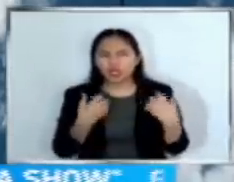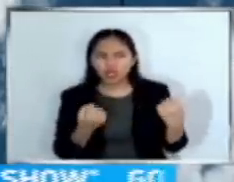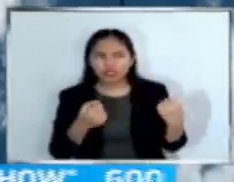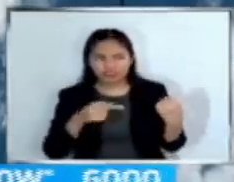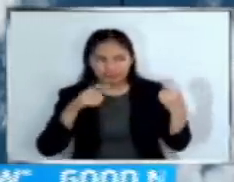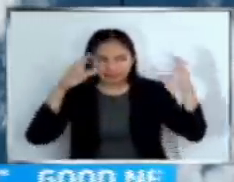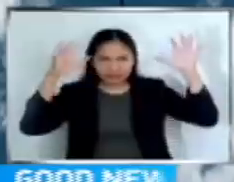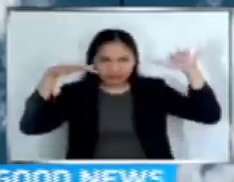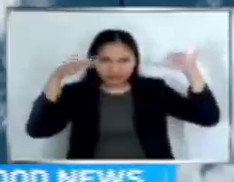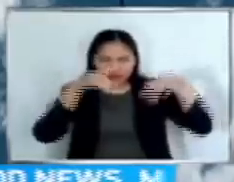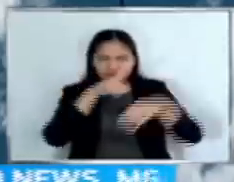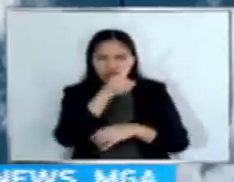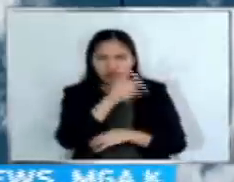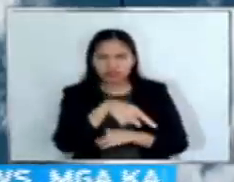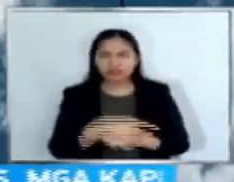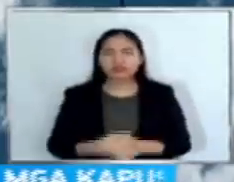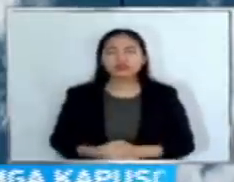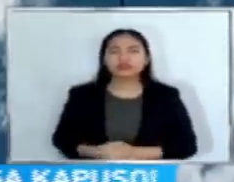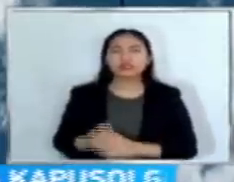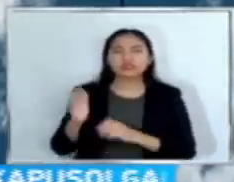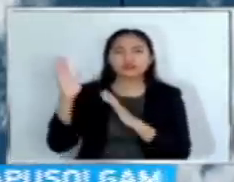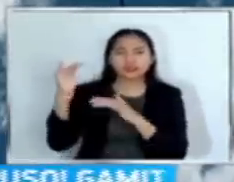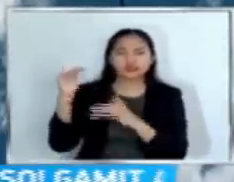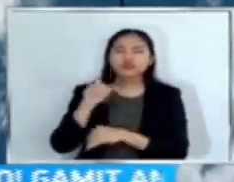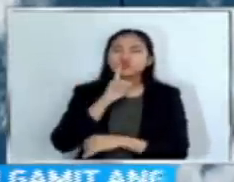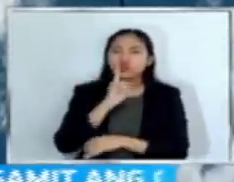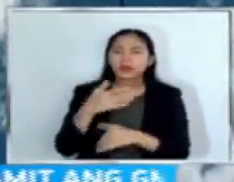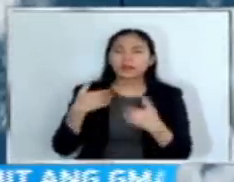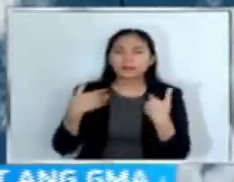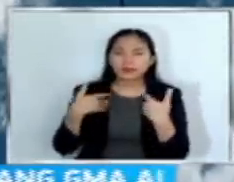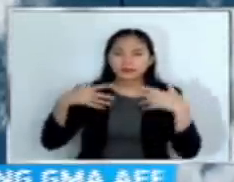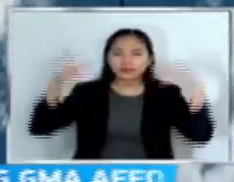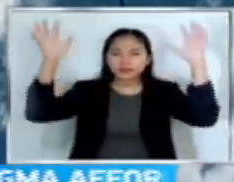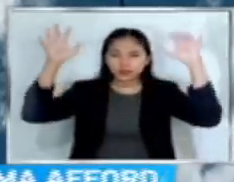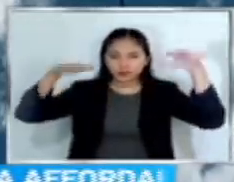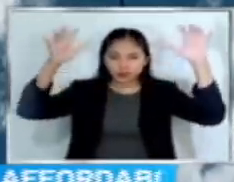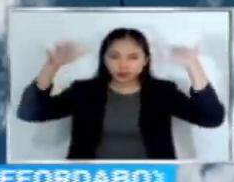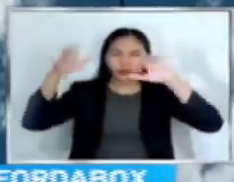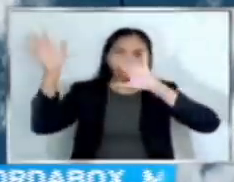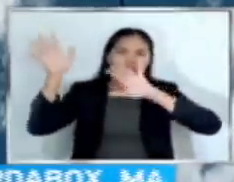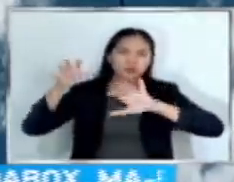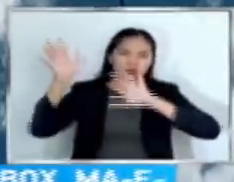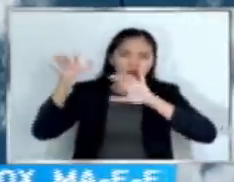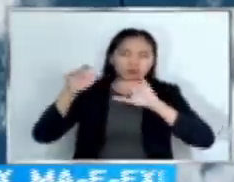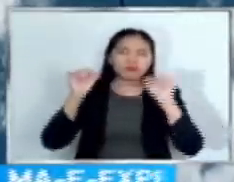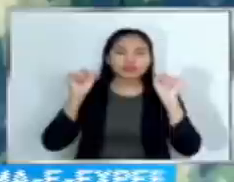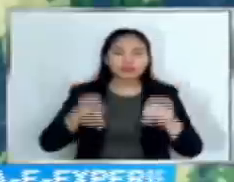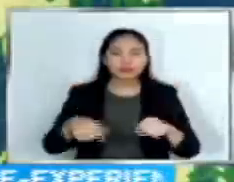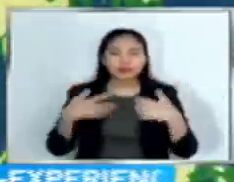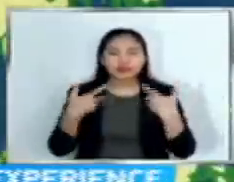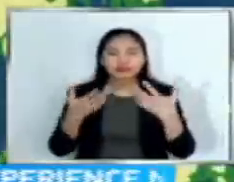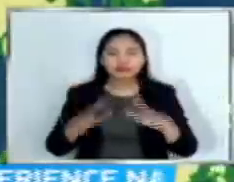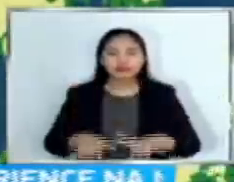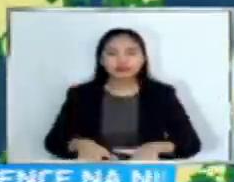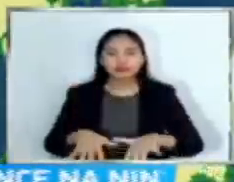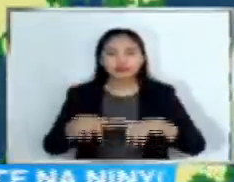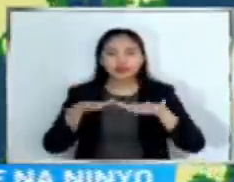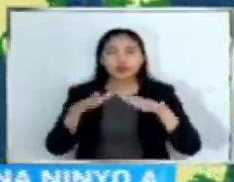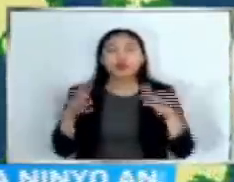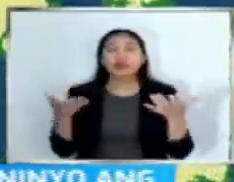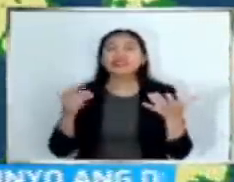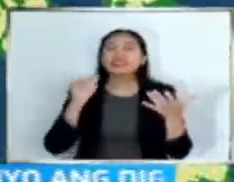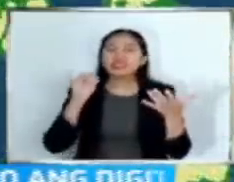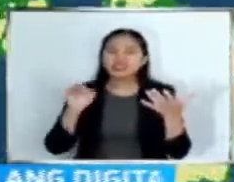bagyong si Kiko, inaasahan natin talagang malalakas na pag-ulan na pwedeng magdulot ng mga pagbaha sa mga low-lying areas,